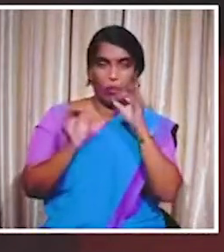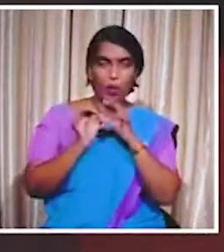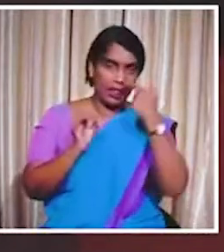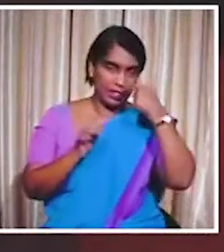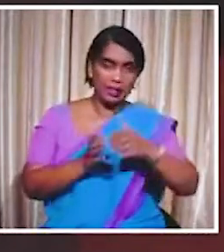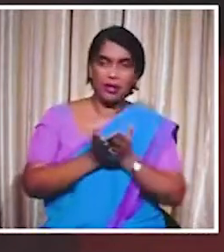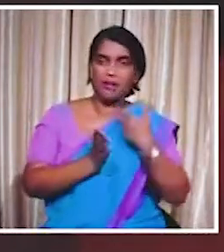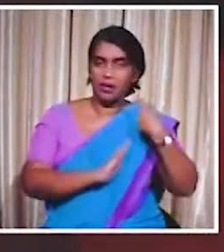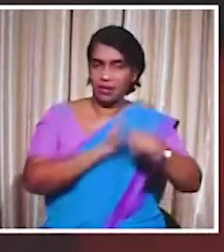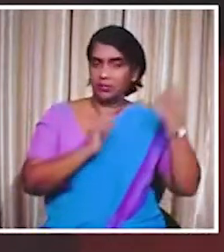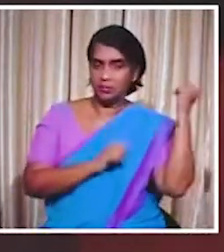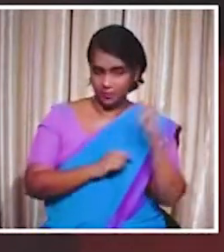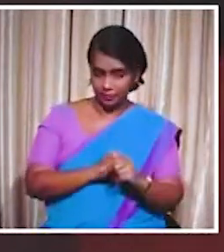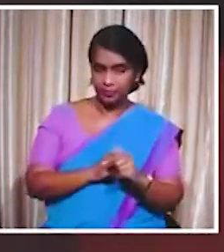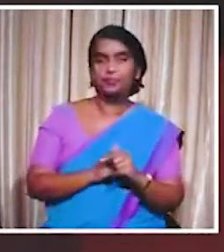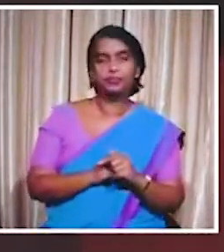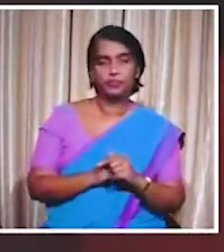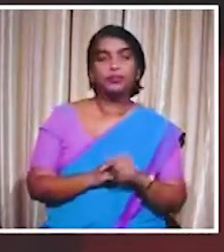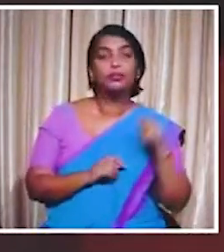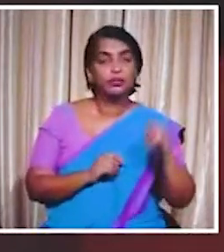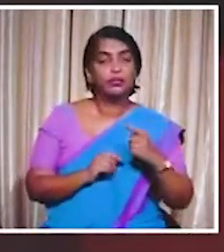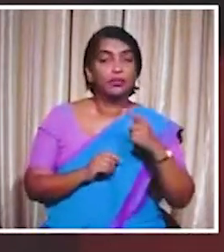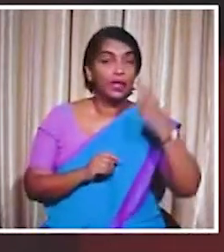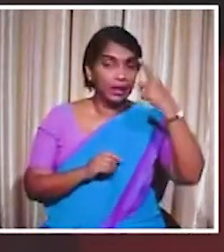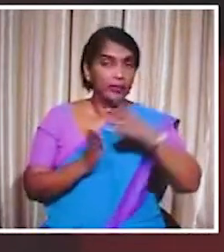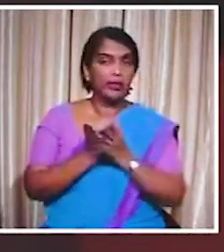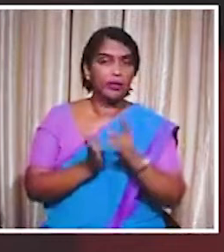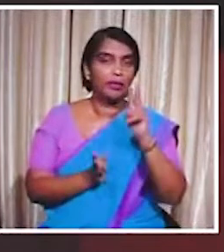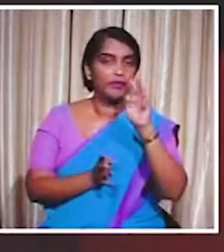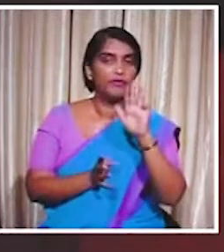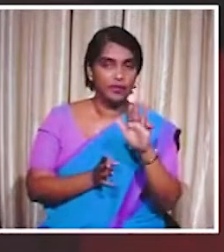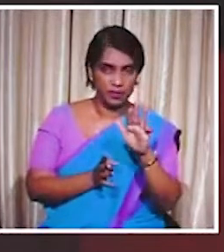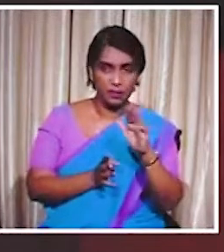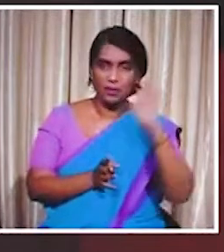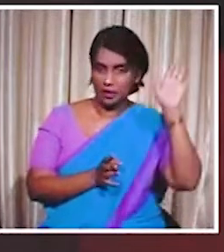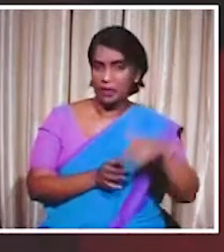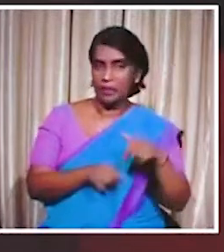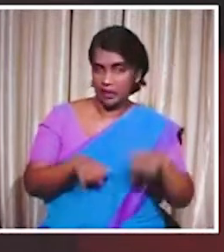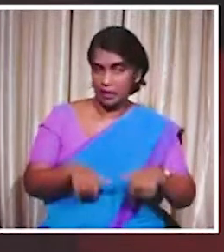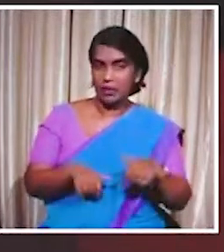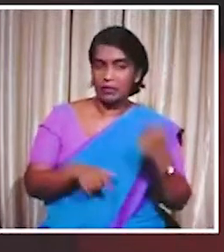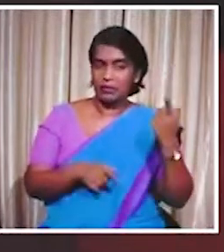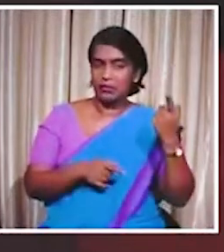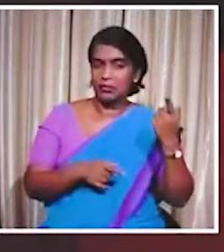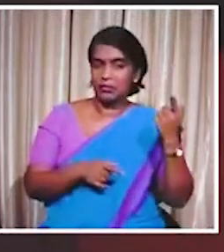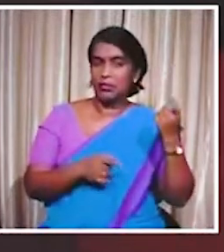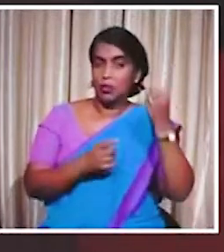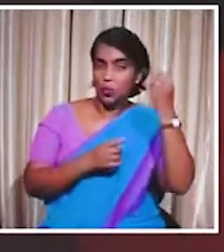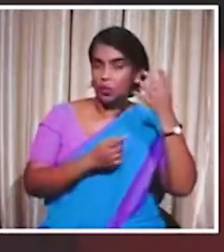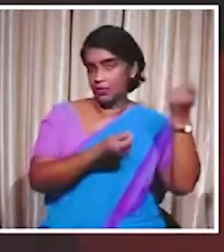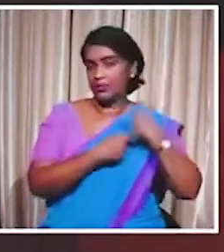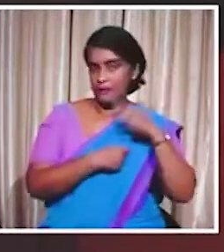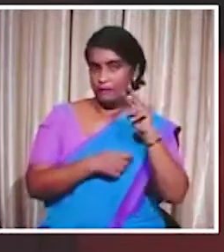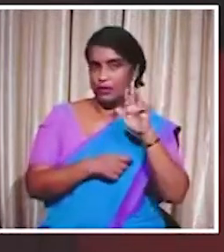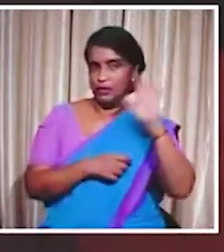නෞකාවක් ලංකාවට පැමිණීමට නියමිතලා තියෙන්නේ. ඊළඟට දෙවනි නෞකාවත් 29 වෙනිදා පැමිණීමට දැනට අපිට දින වකවානු ලබා දීලා